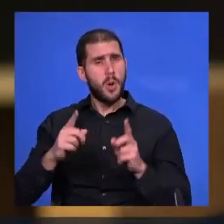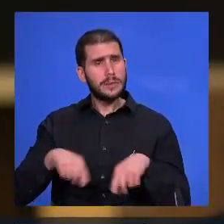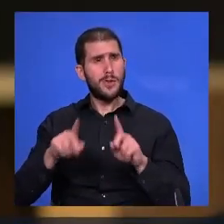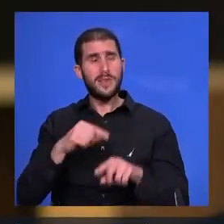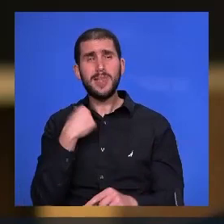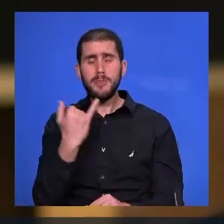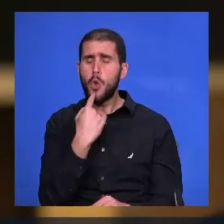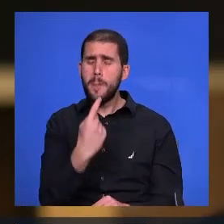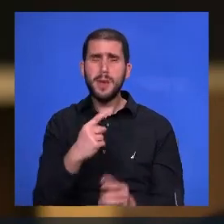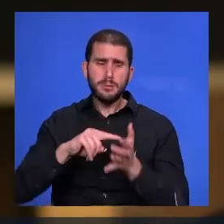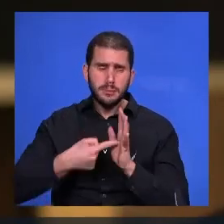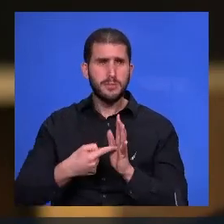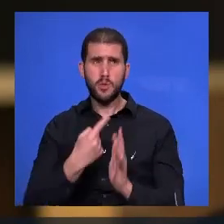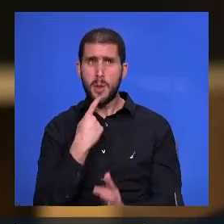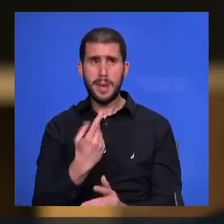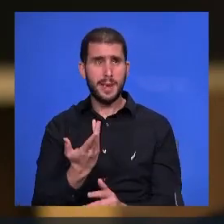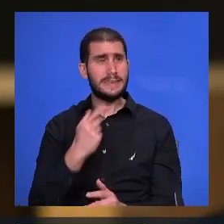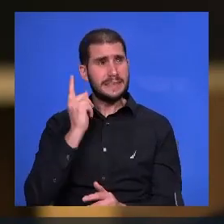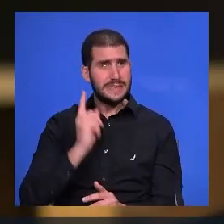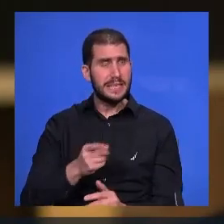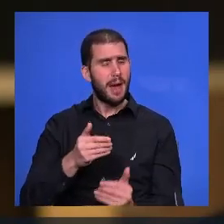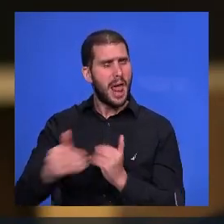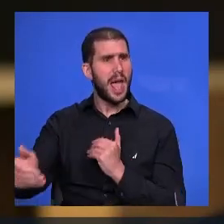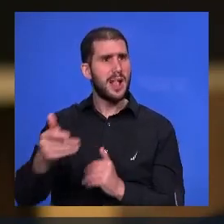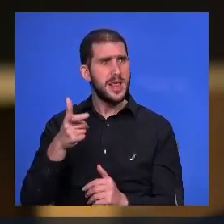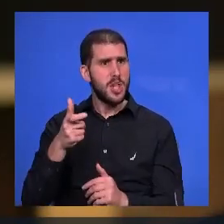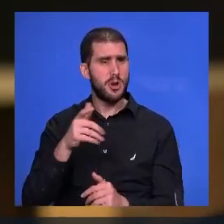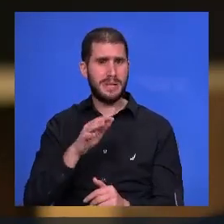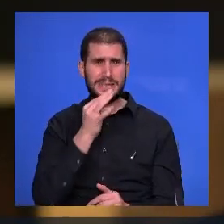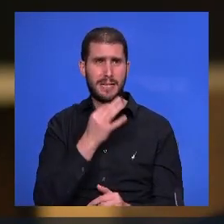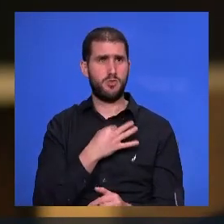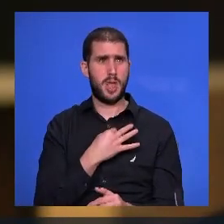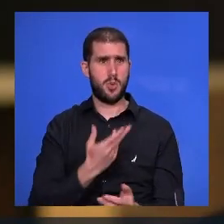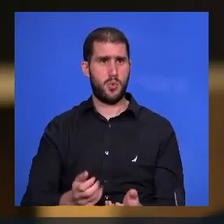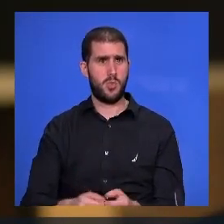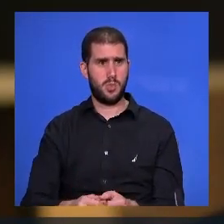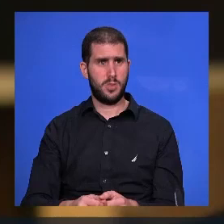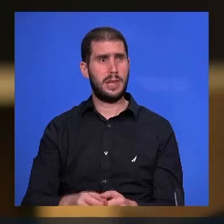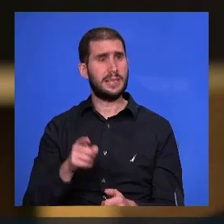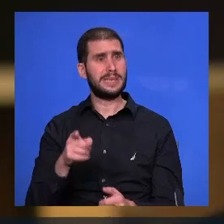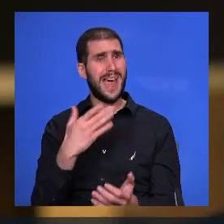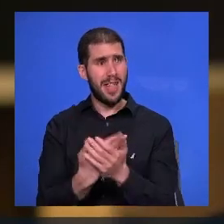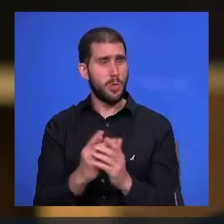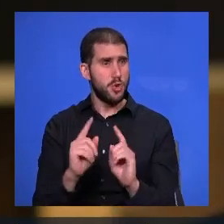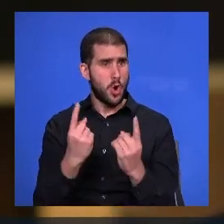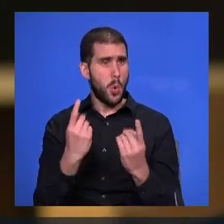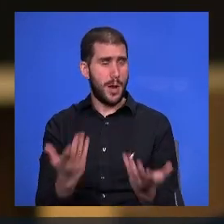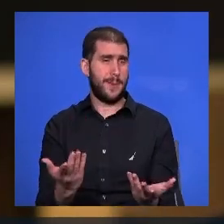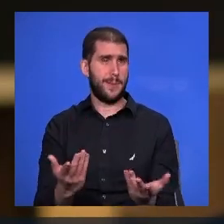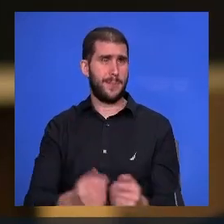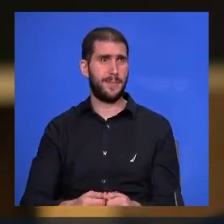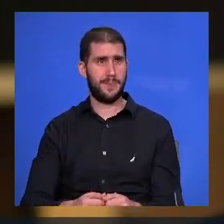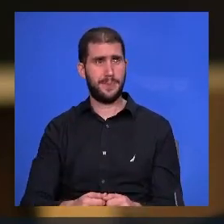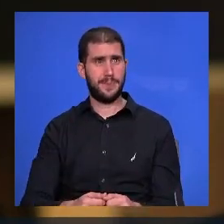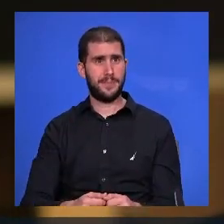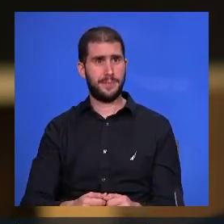I continue to reiterate that we need to keep the guns out of the hands of our young people. This is evidence today that these are the things that